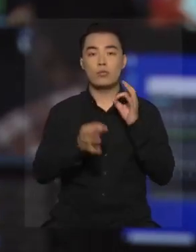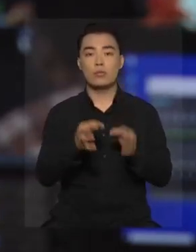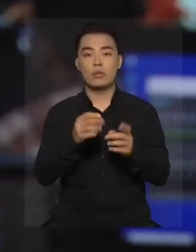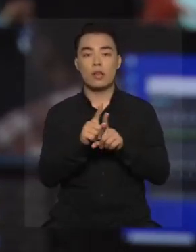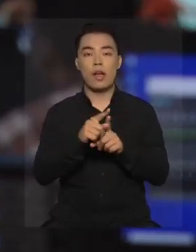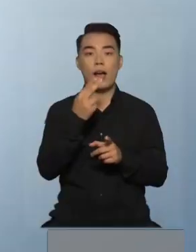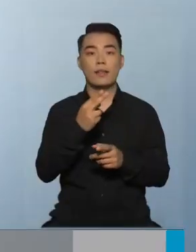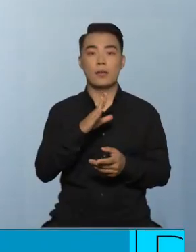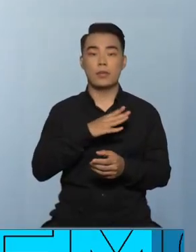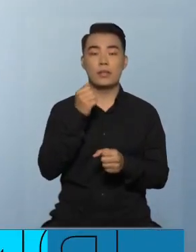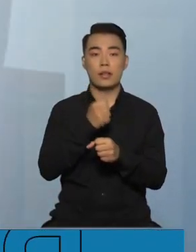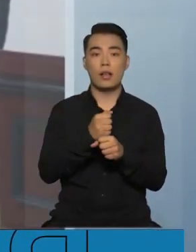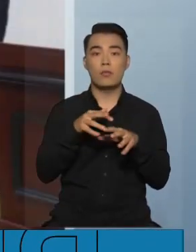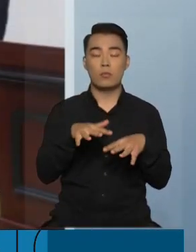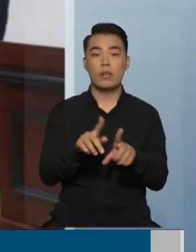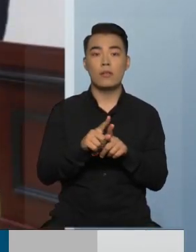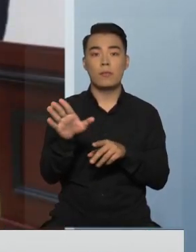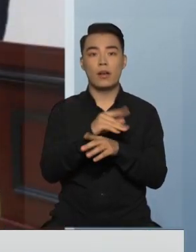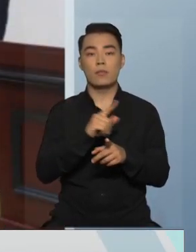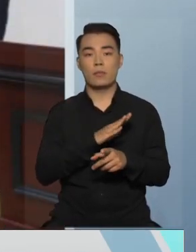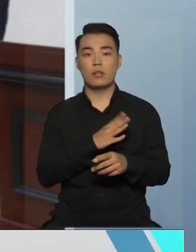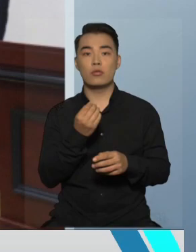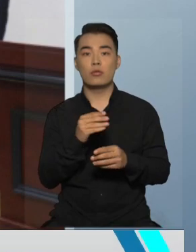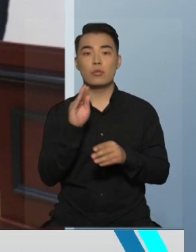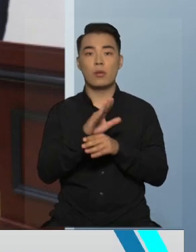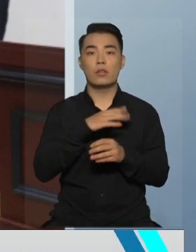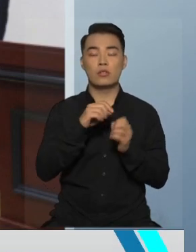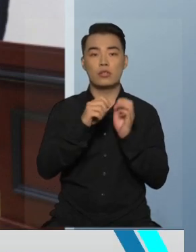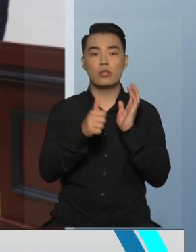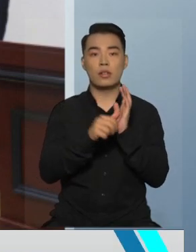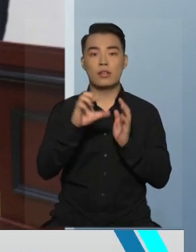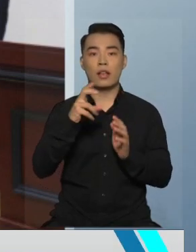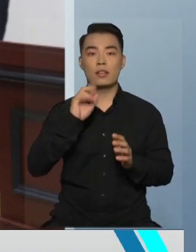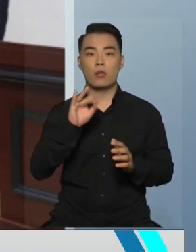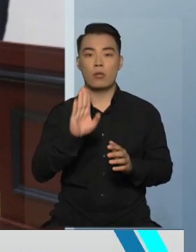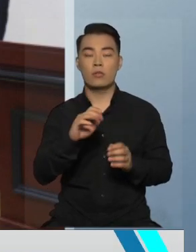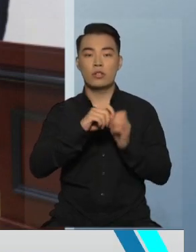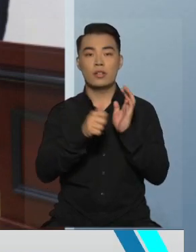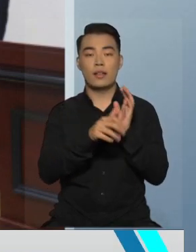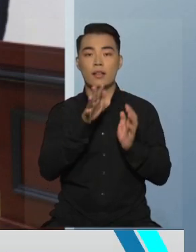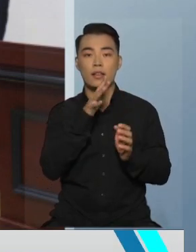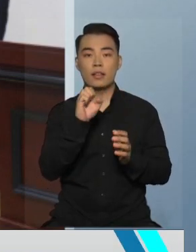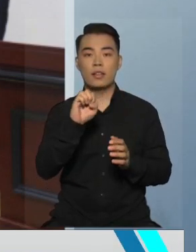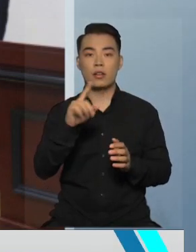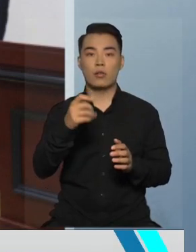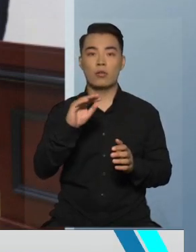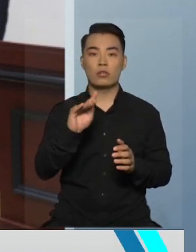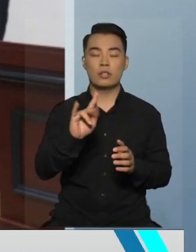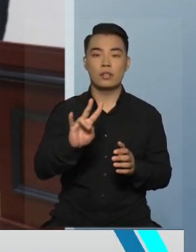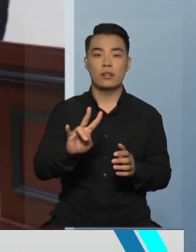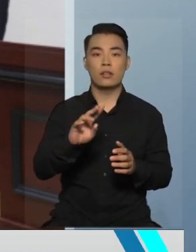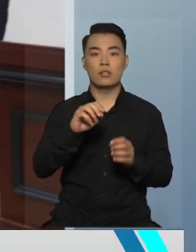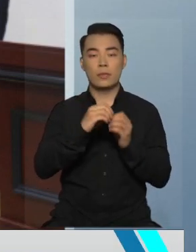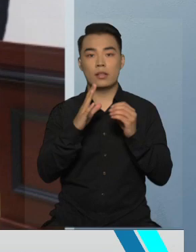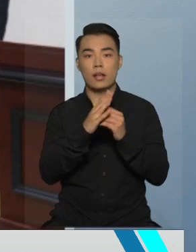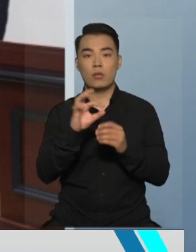делам Астаны. Другие фигуранты дела также получили сроки. Садыкулов – 16 лет, Ергошин – 15 лет, Осипов